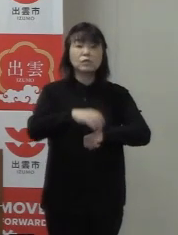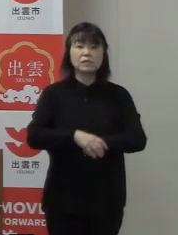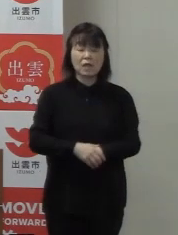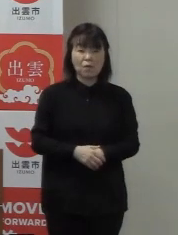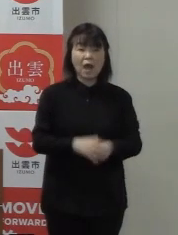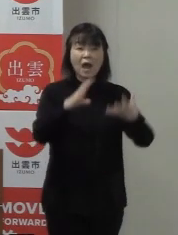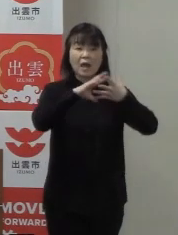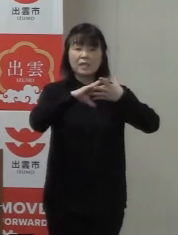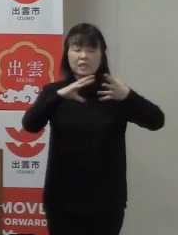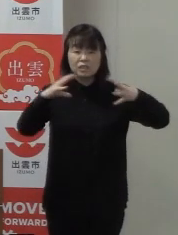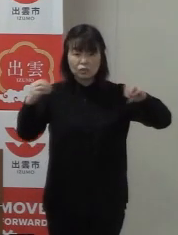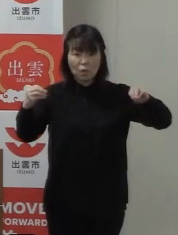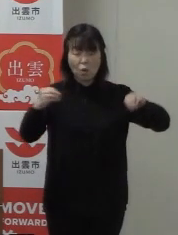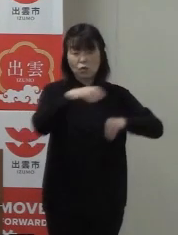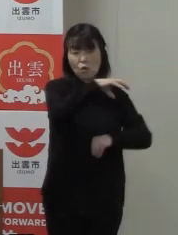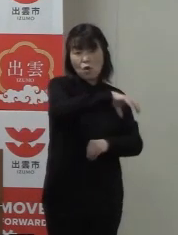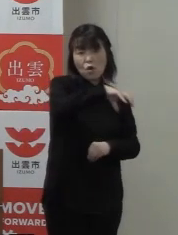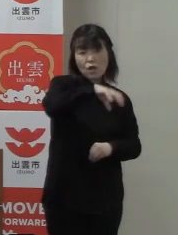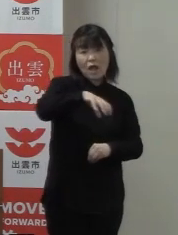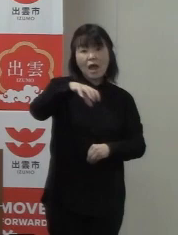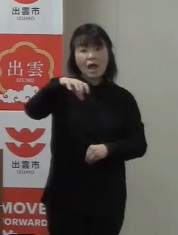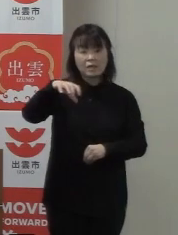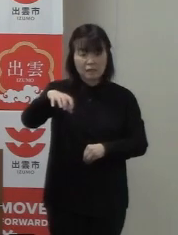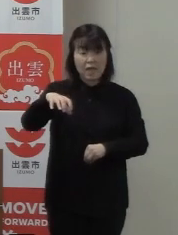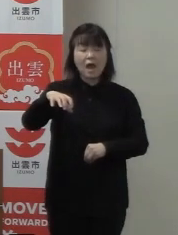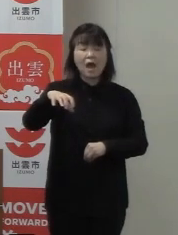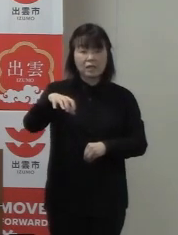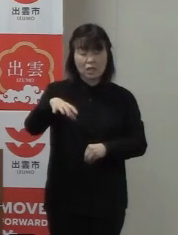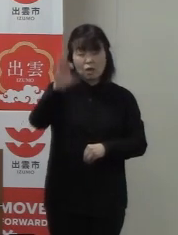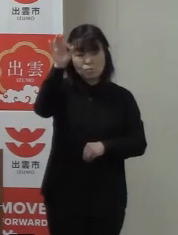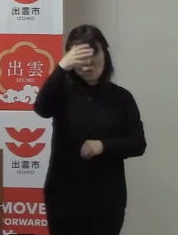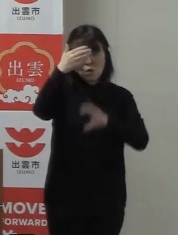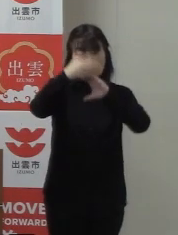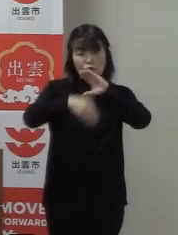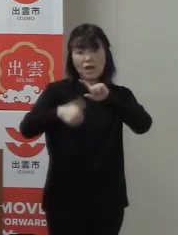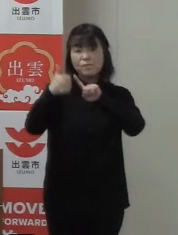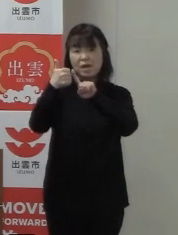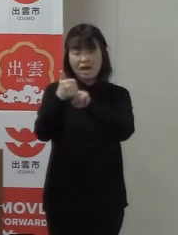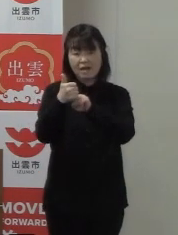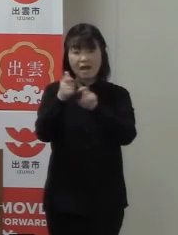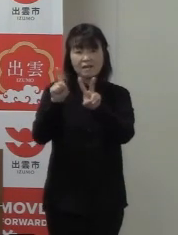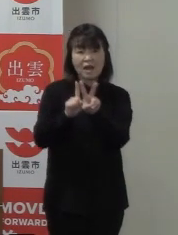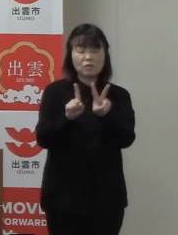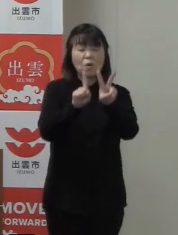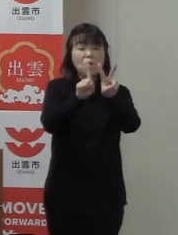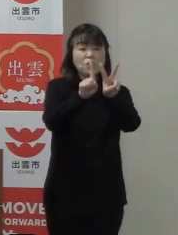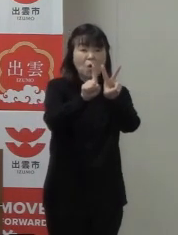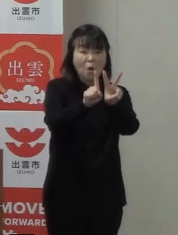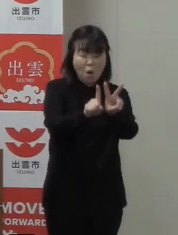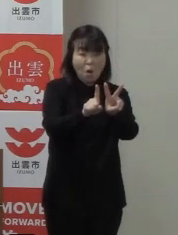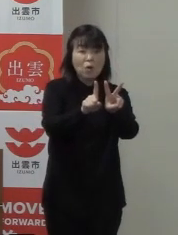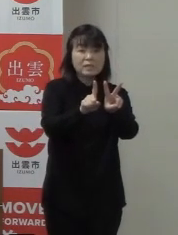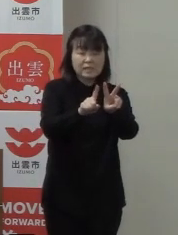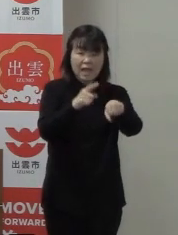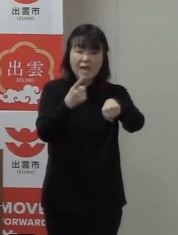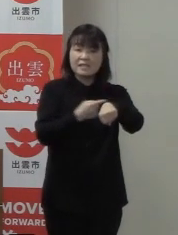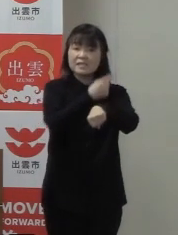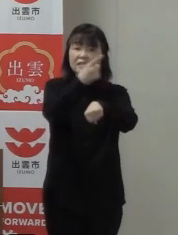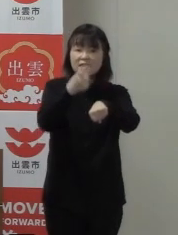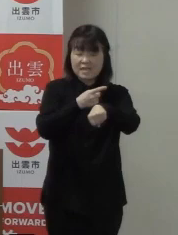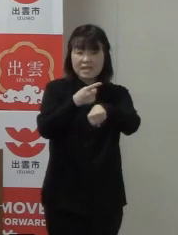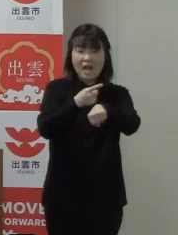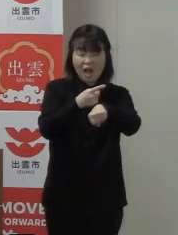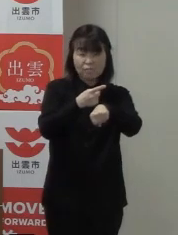内のロケーションでプロカメラマンが60分間同行をして撮影をするというものでありま